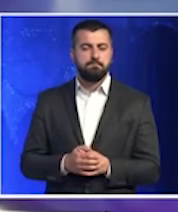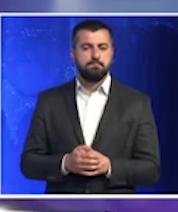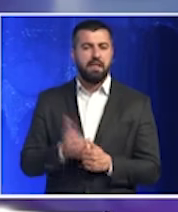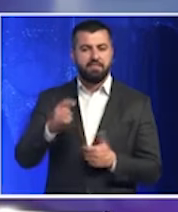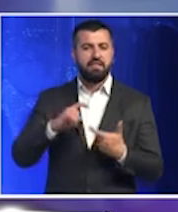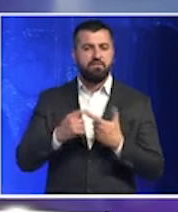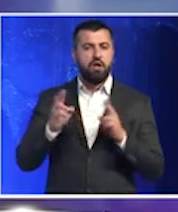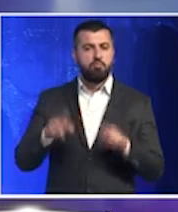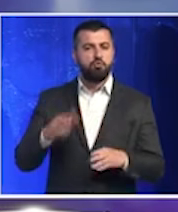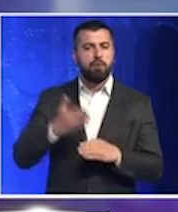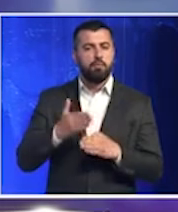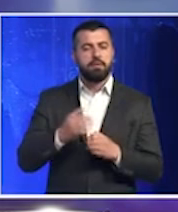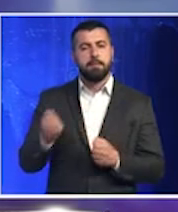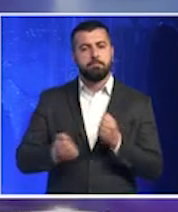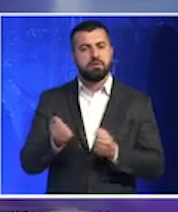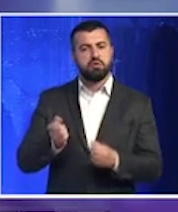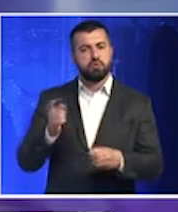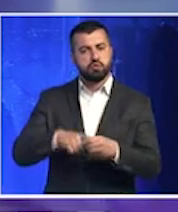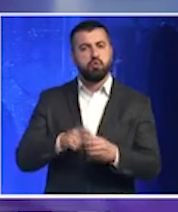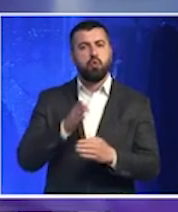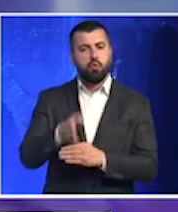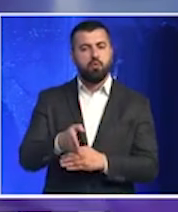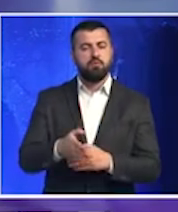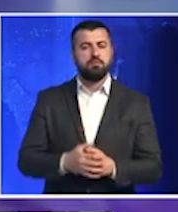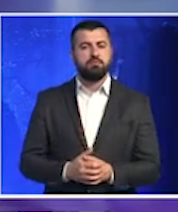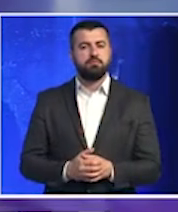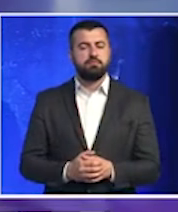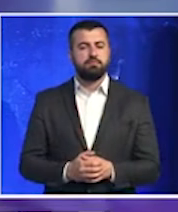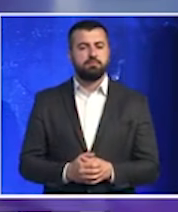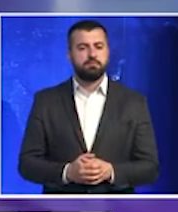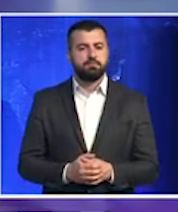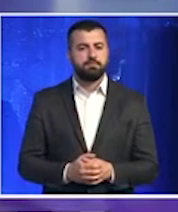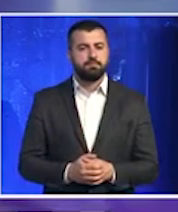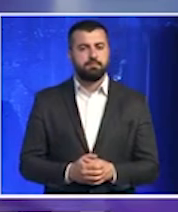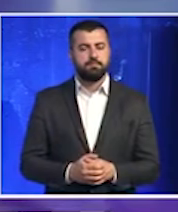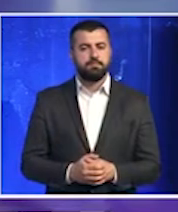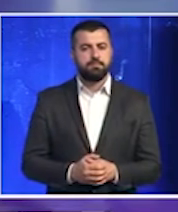Jedna stvar koja može da vam pomogne da ubrzate proces i da brže uđete.